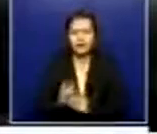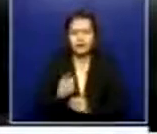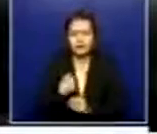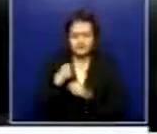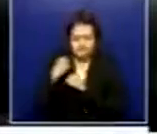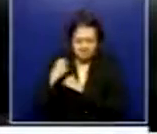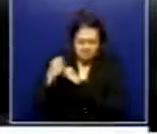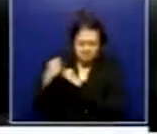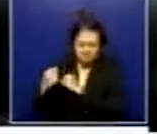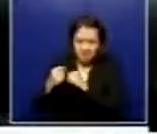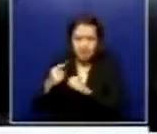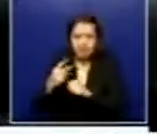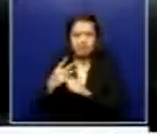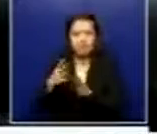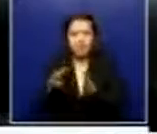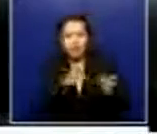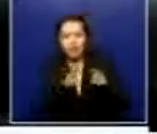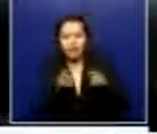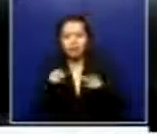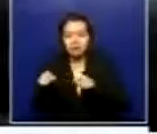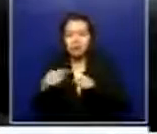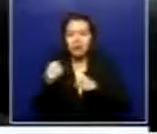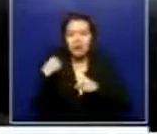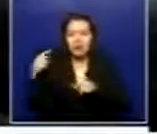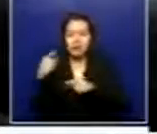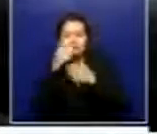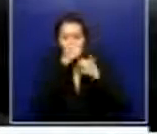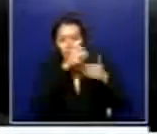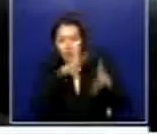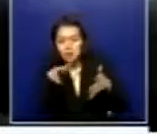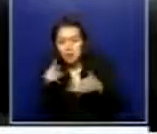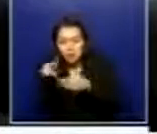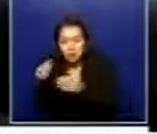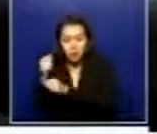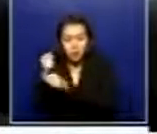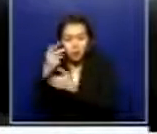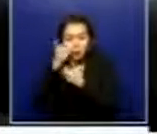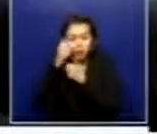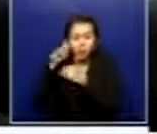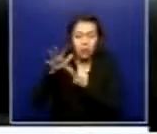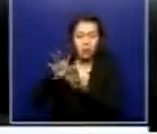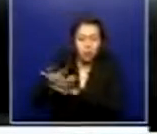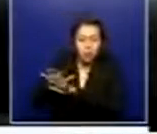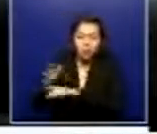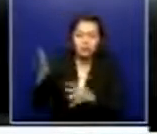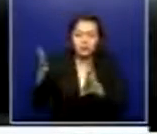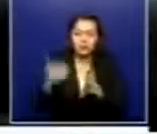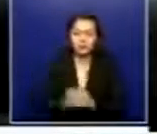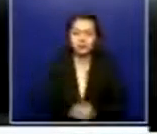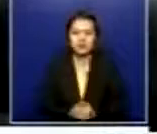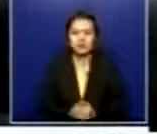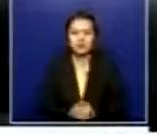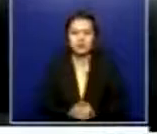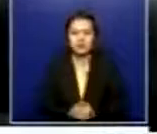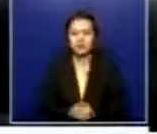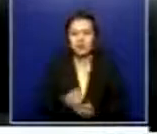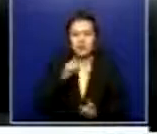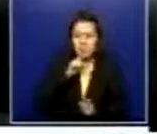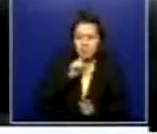พื่อเบี่ยงเบนความสนใจเราสร้างสิ่งที่เรียกว่าการใส่ร้ายป้